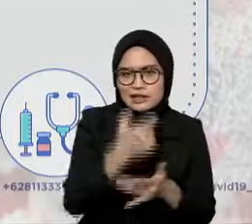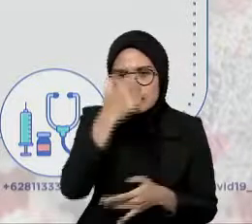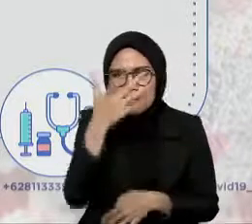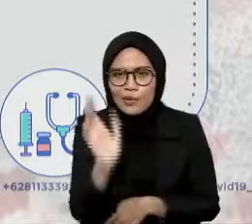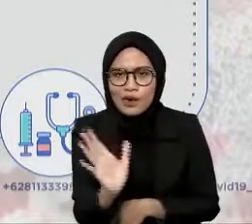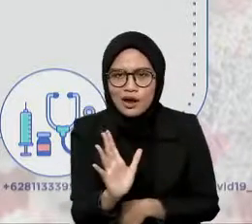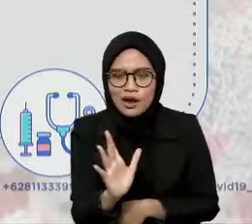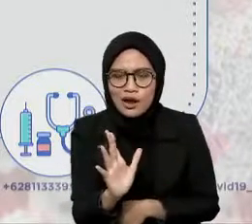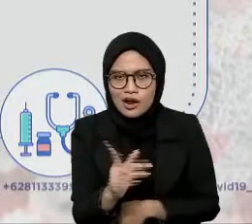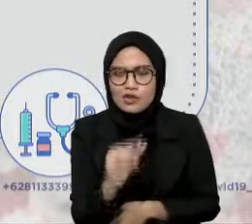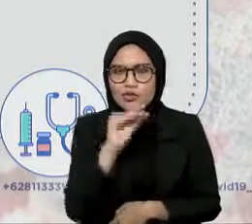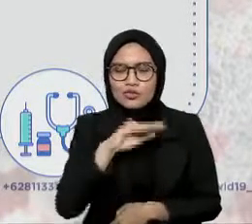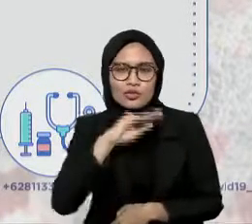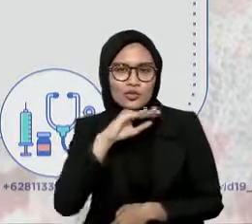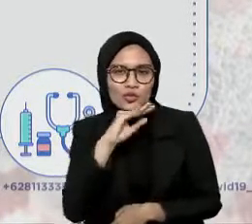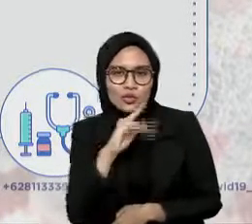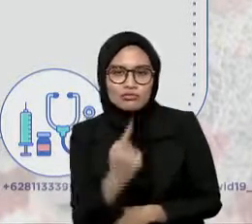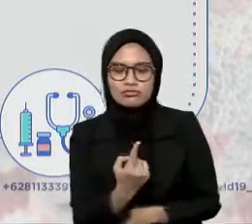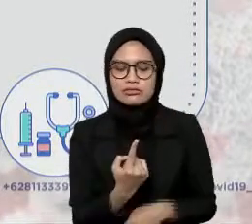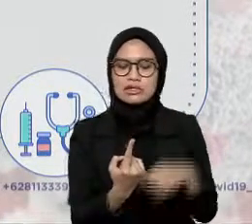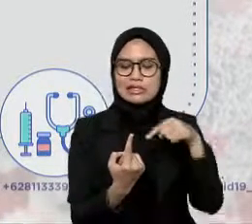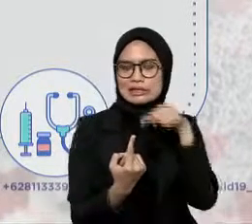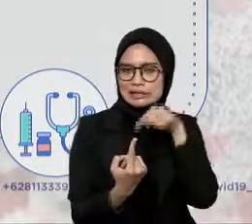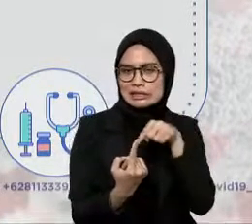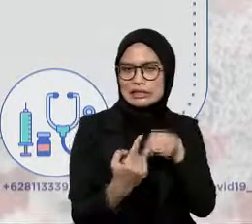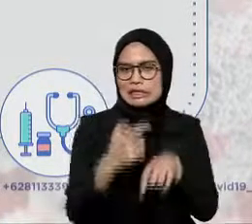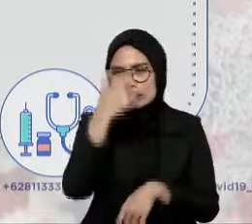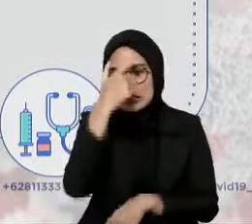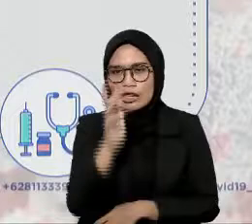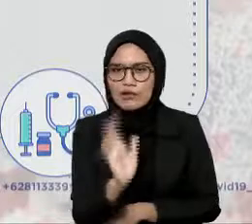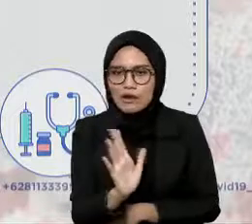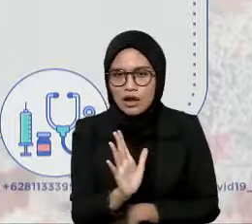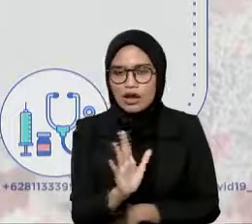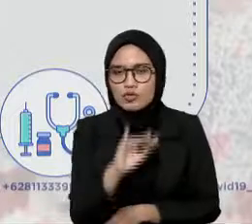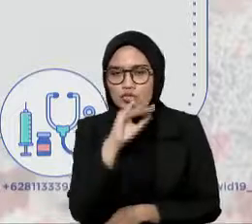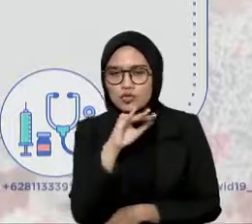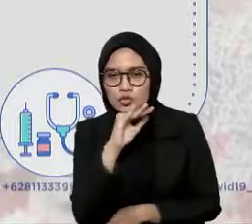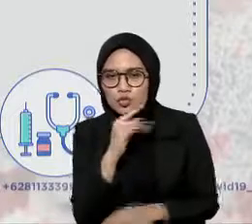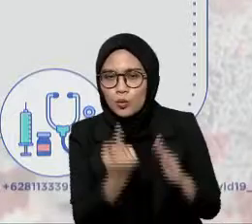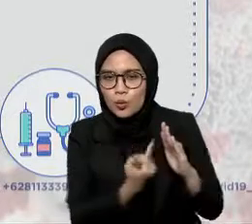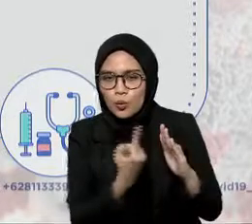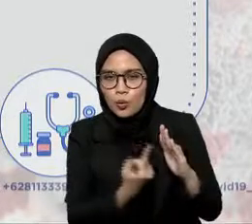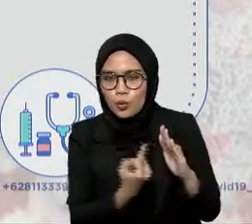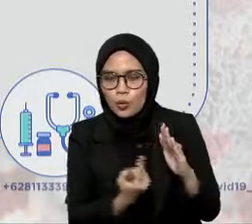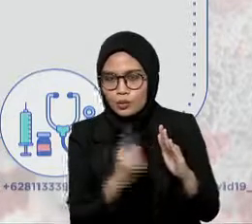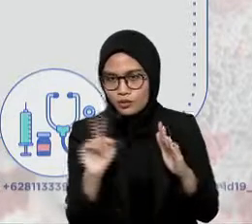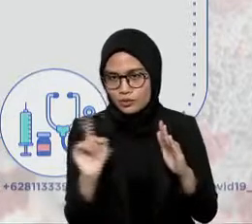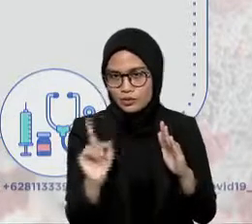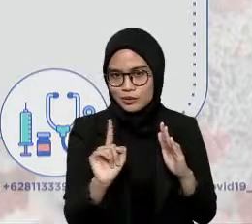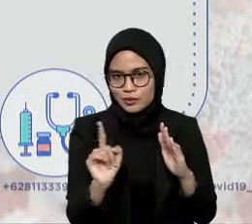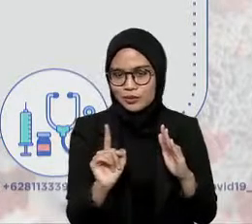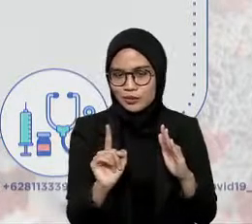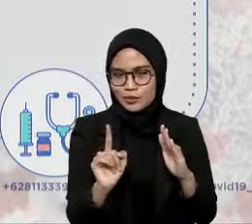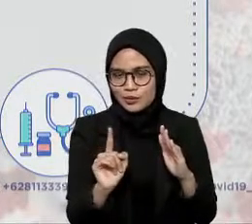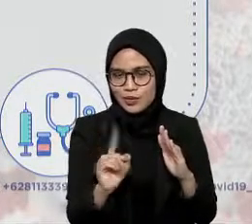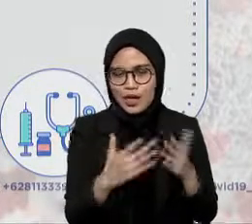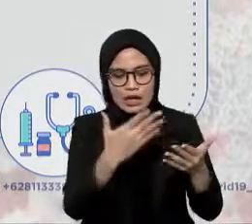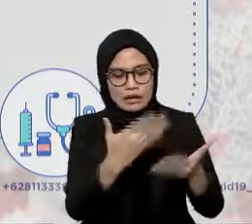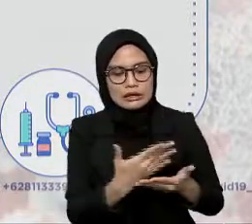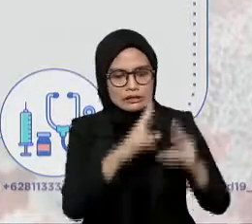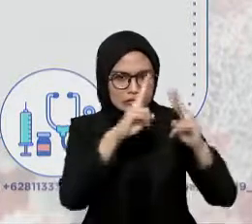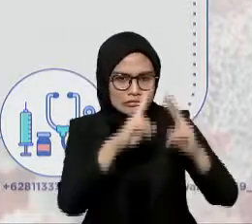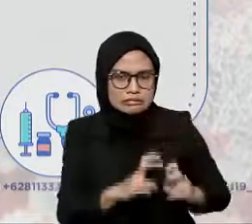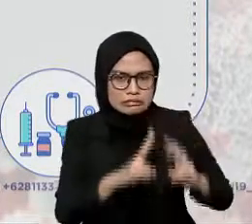tertular hingga menunjukkan gejala. Hasil studi dari berbagai meta-analisis dan berbagai